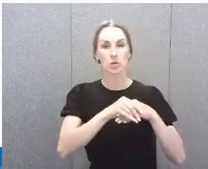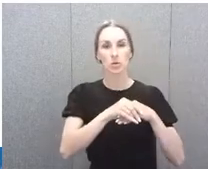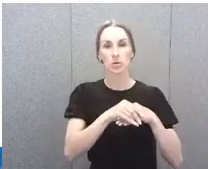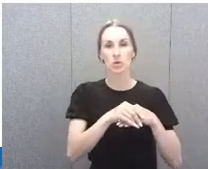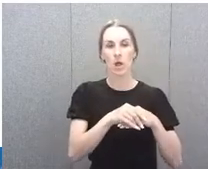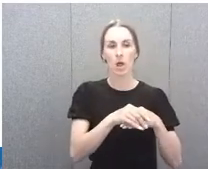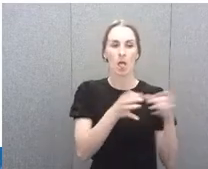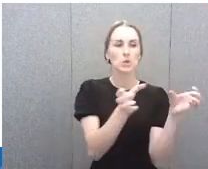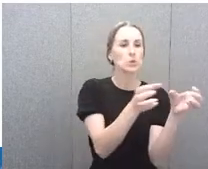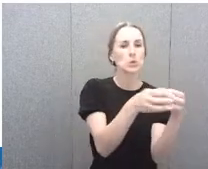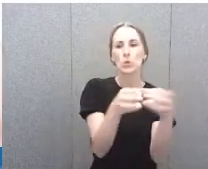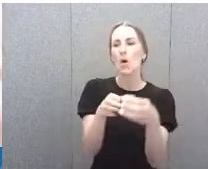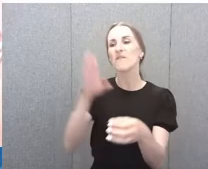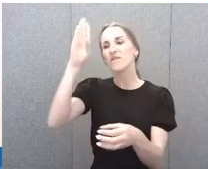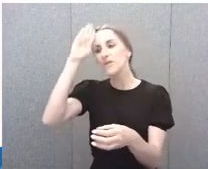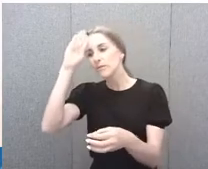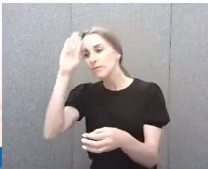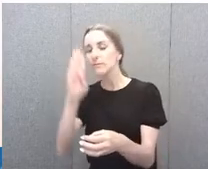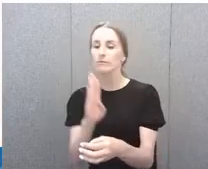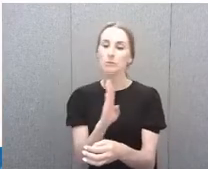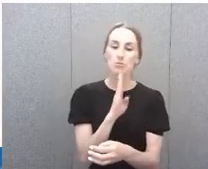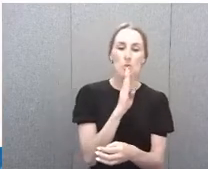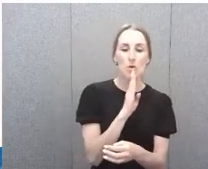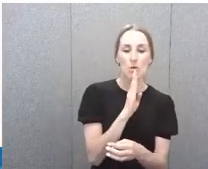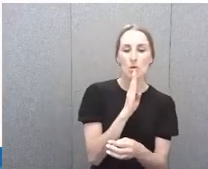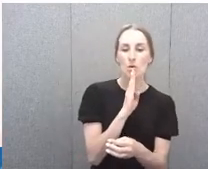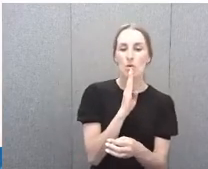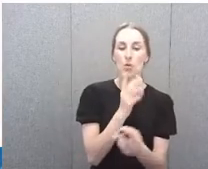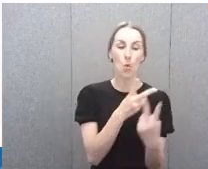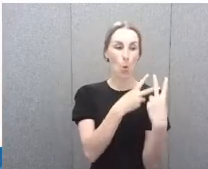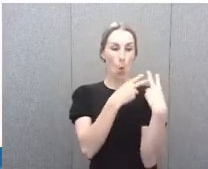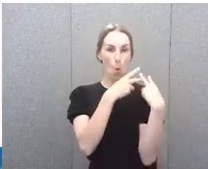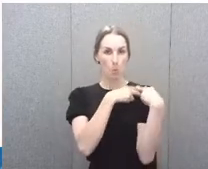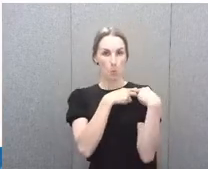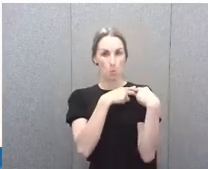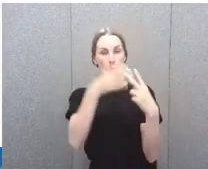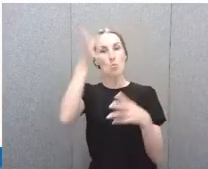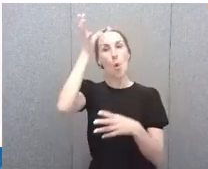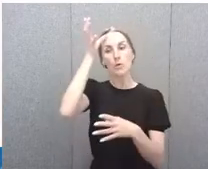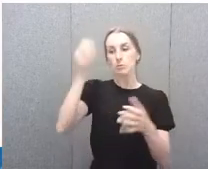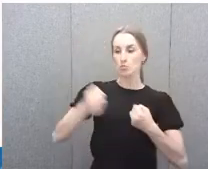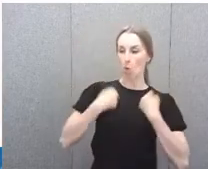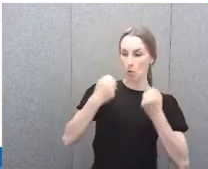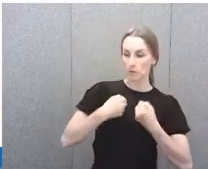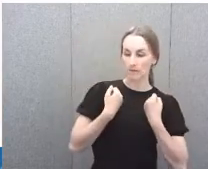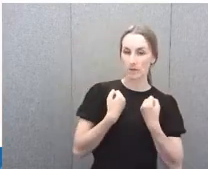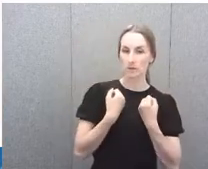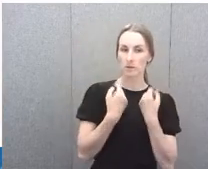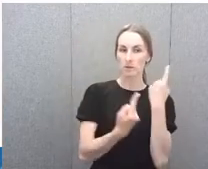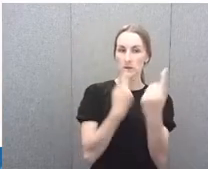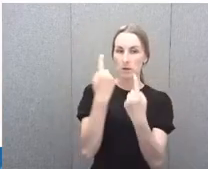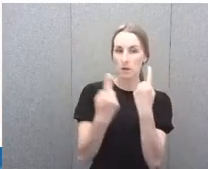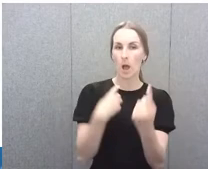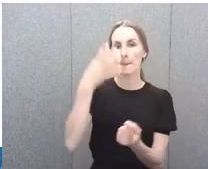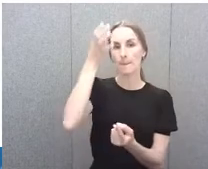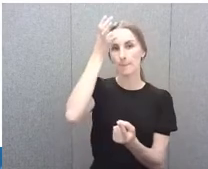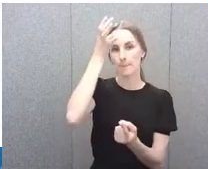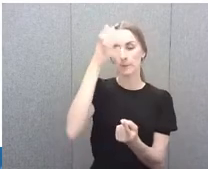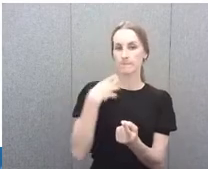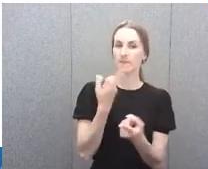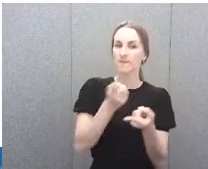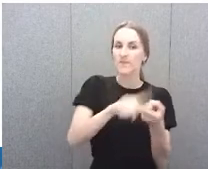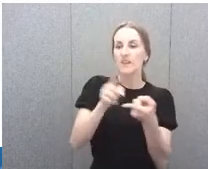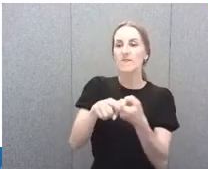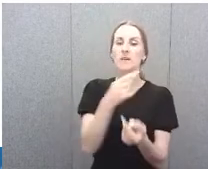мы работаем сообща, не сортируя мужчин, женщин и так далее, и мы основываемся только на компетенции, только на